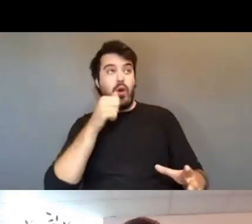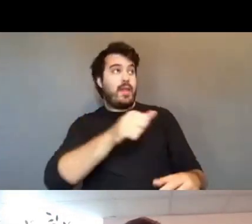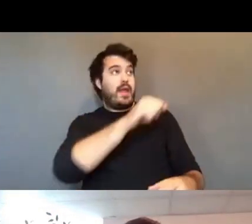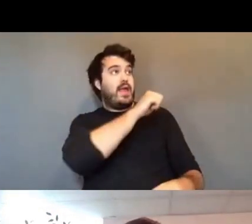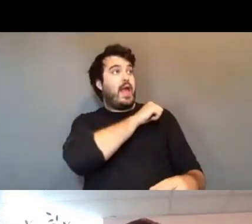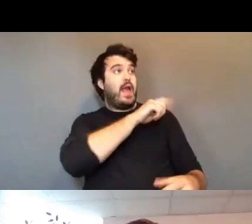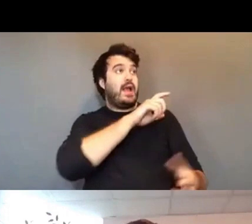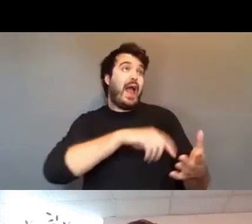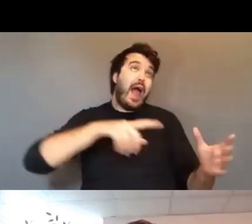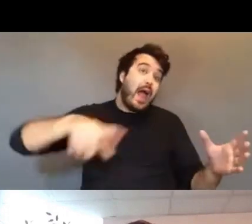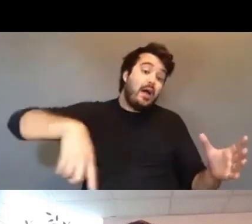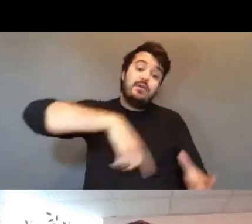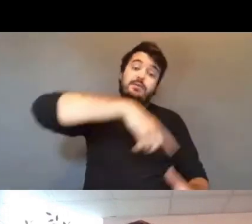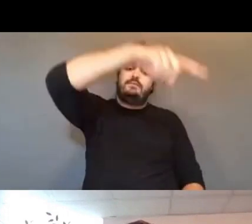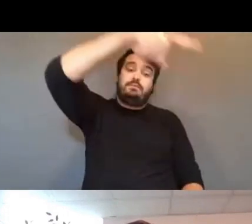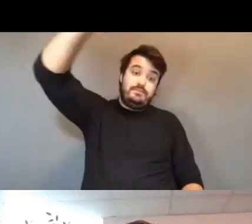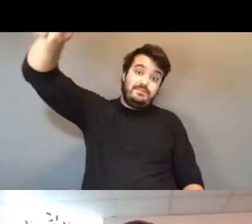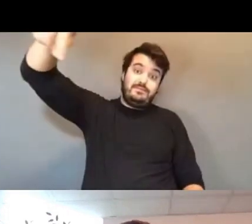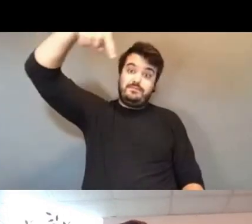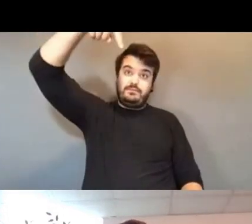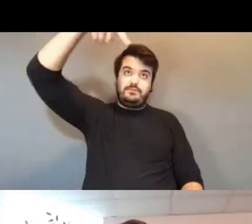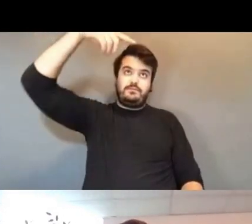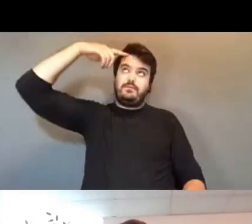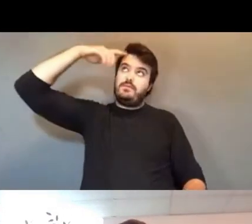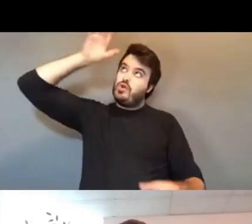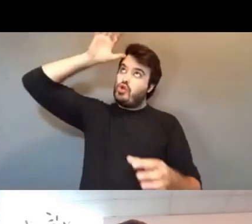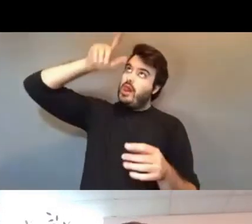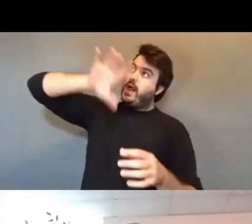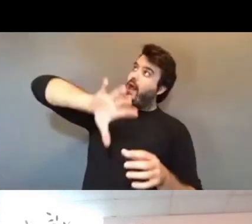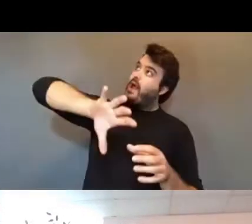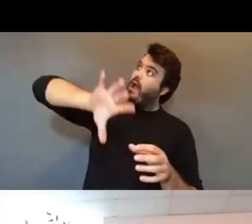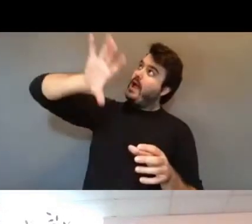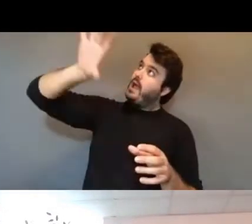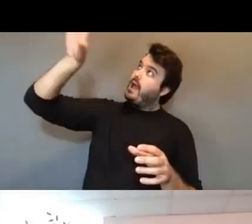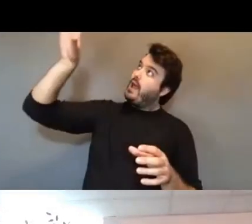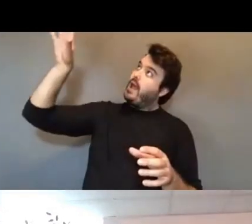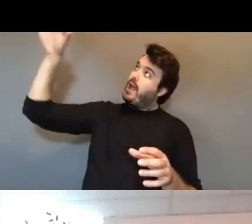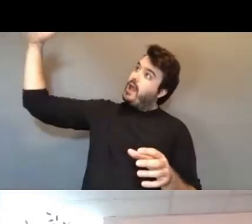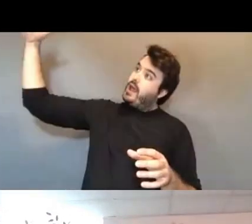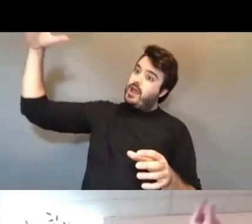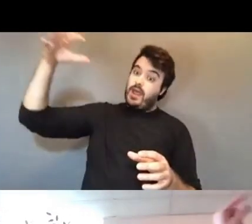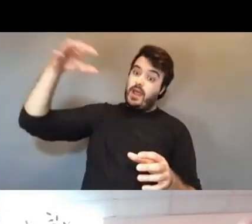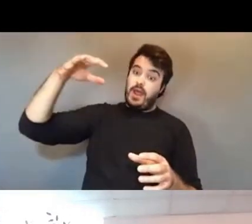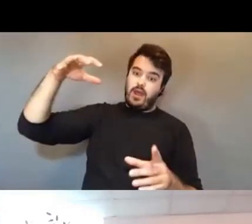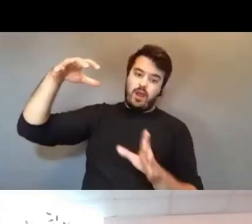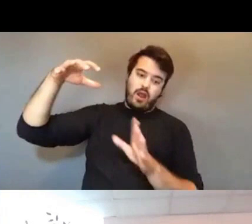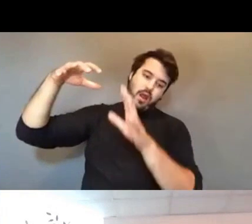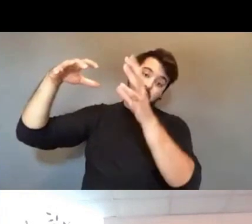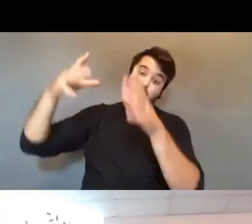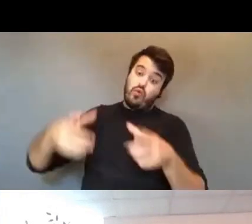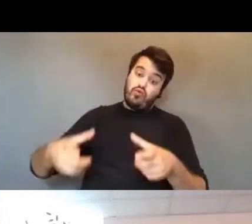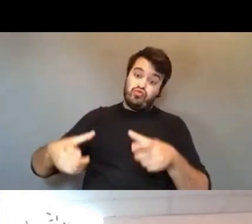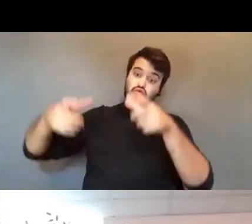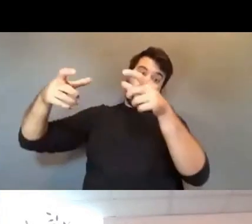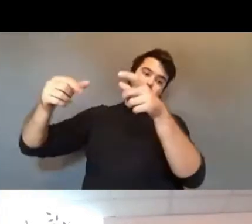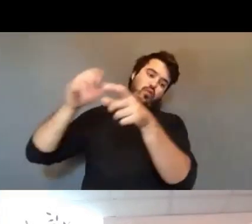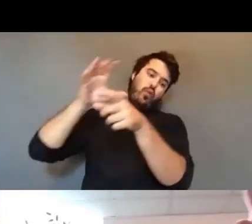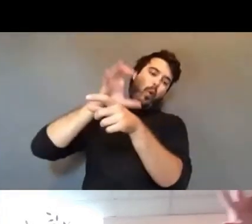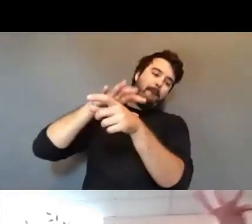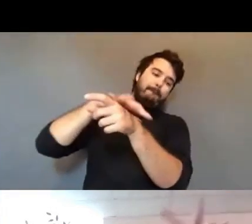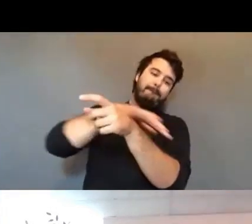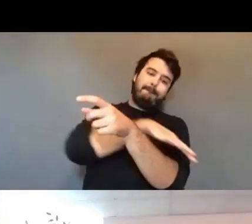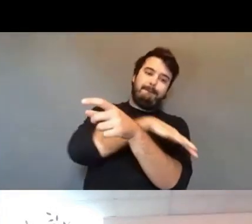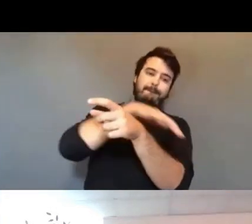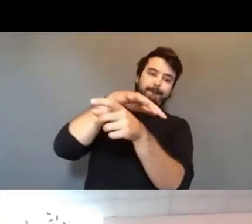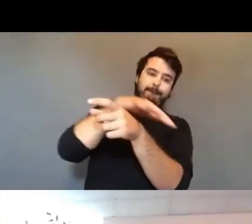une tour une spirale de basilic comme ça. On pense, où est-ce que le soleil passe? Est-ce qu'il va y avoir beaucoup, beaucoup de